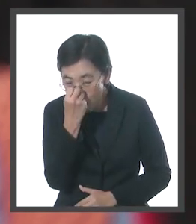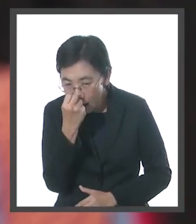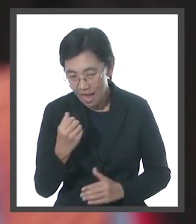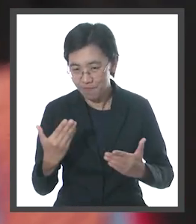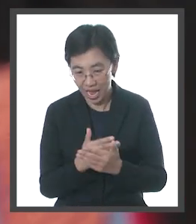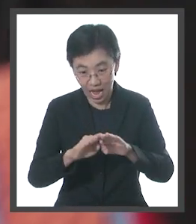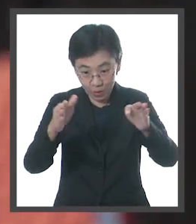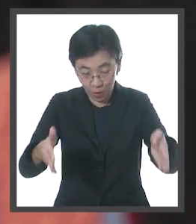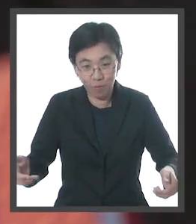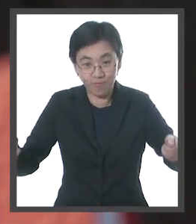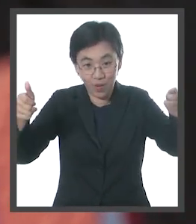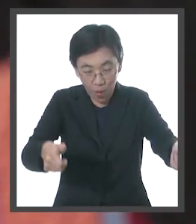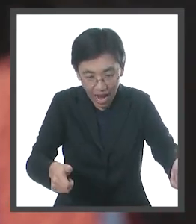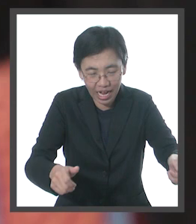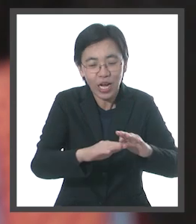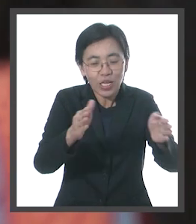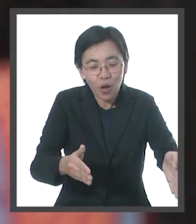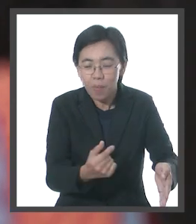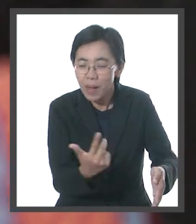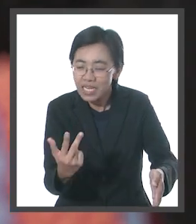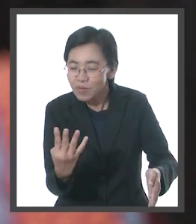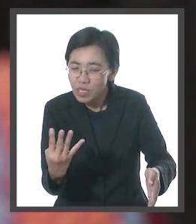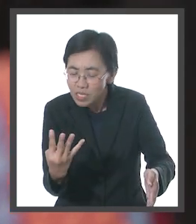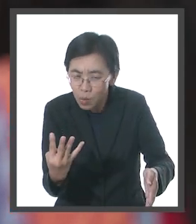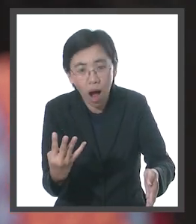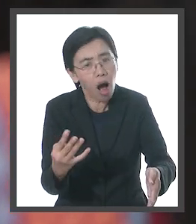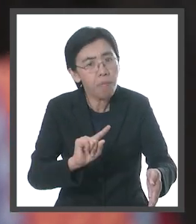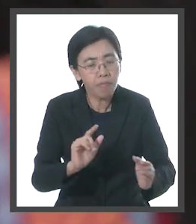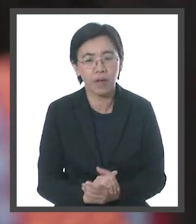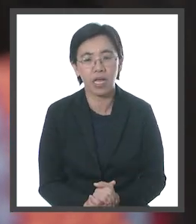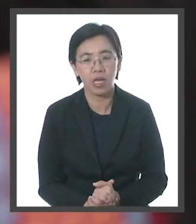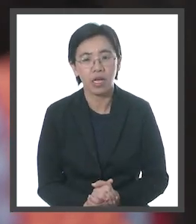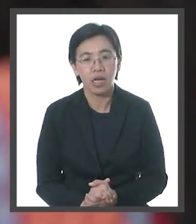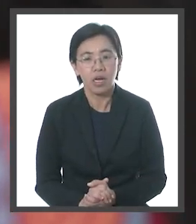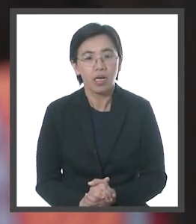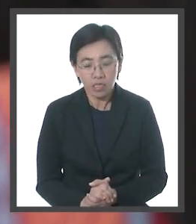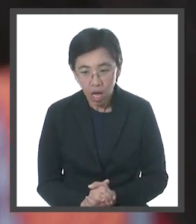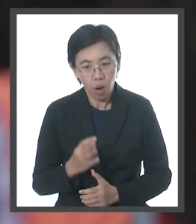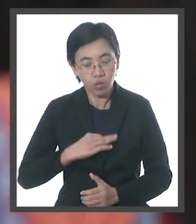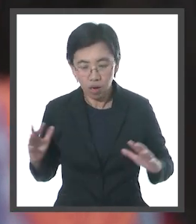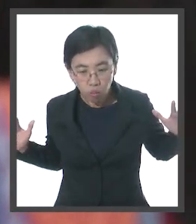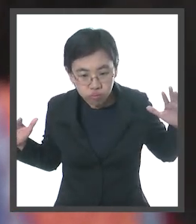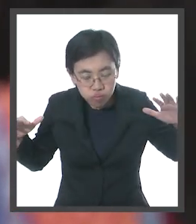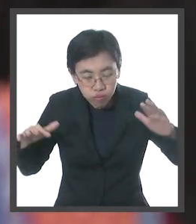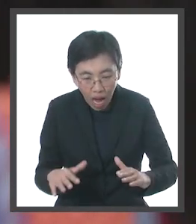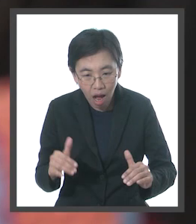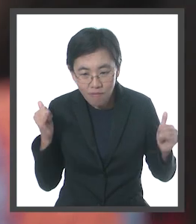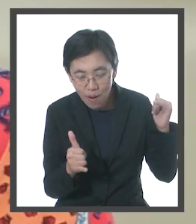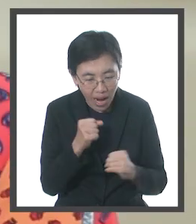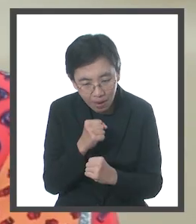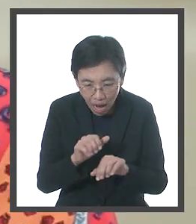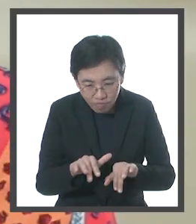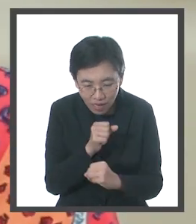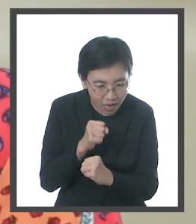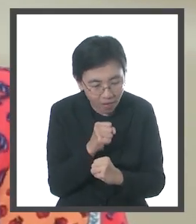ราวหน้าโต๊ะมาวาง 3-4 ตัวแล้วเกิดอะไรขึ้นถ้ามันพบว่าโอ้โหกลายเป็นฮอตสปอตคนมาใช้กันเต็มไปหมดเลย